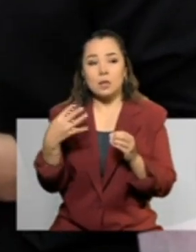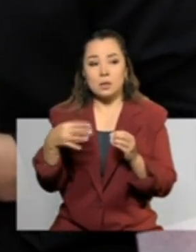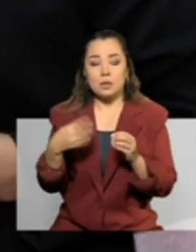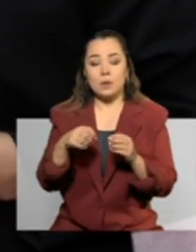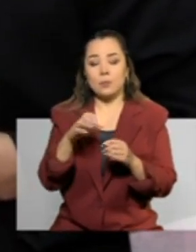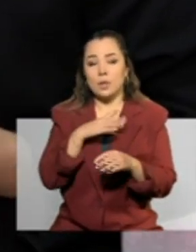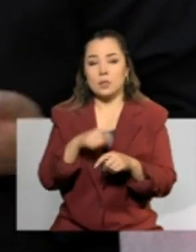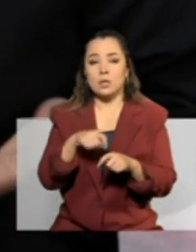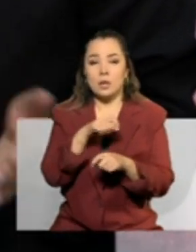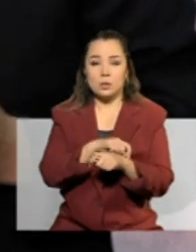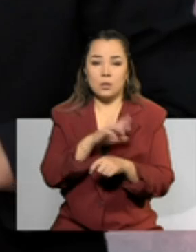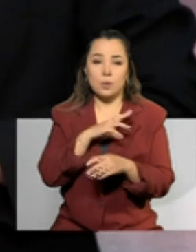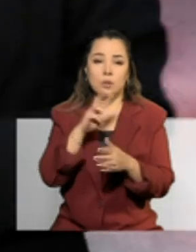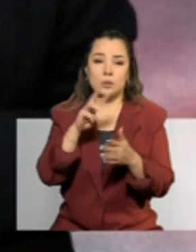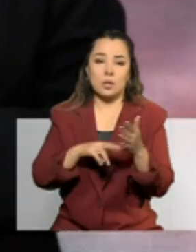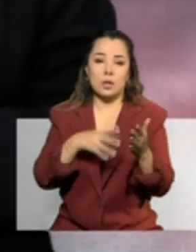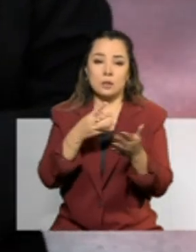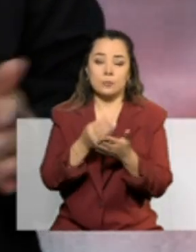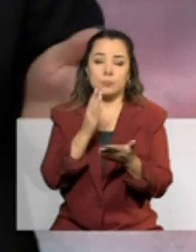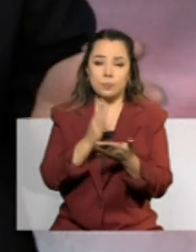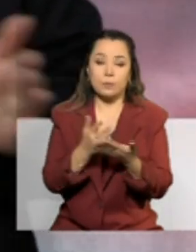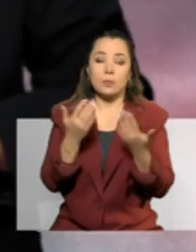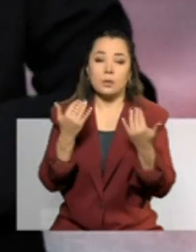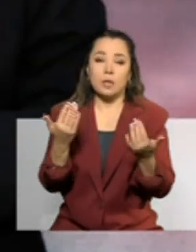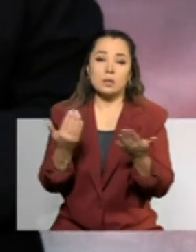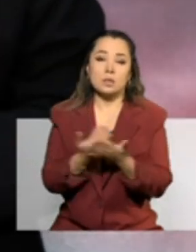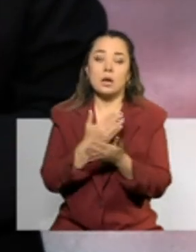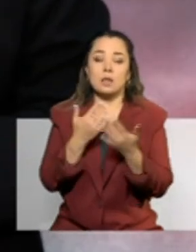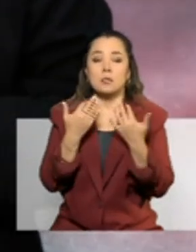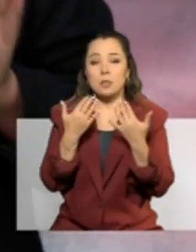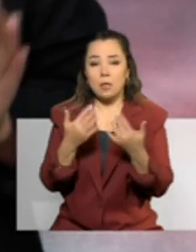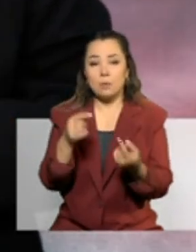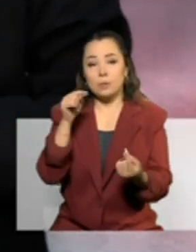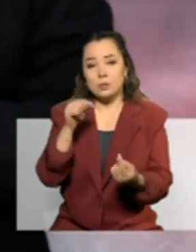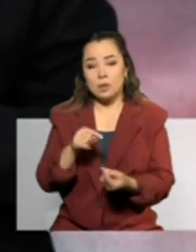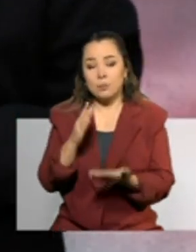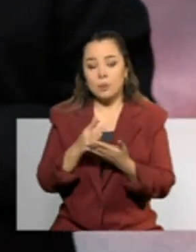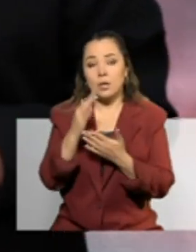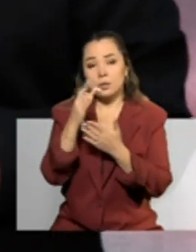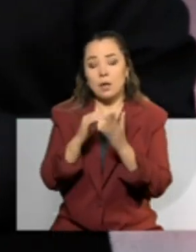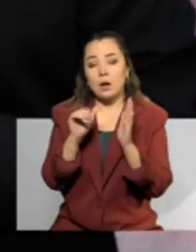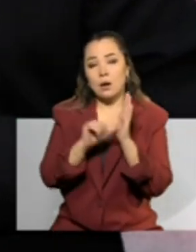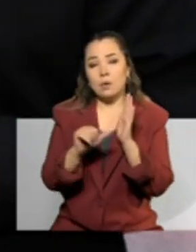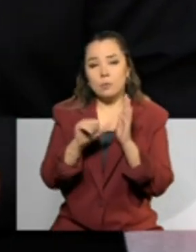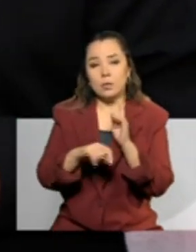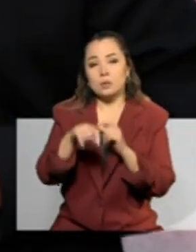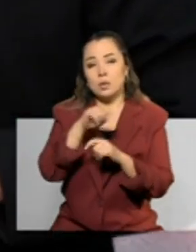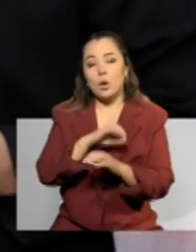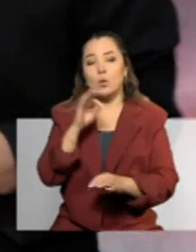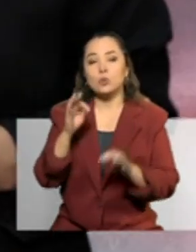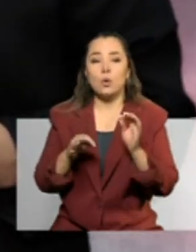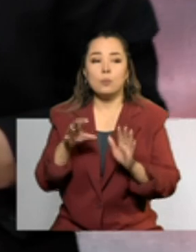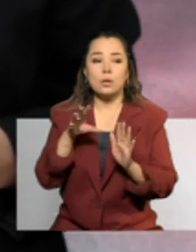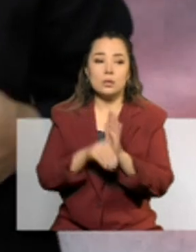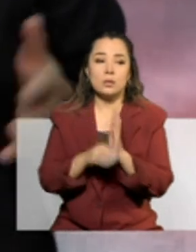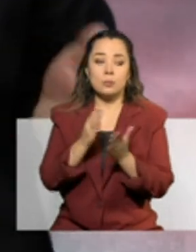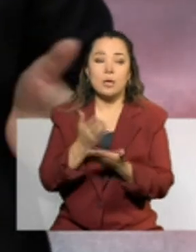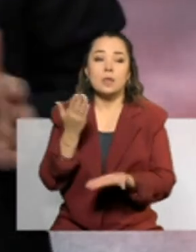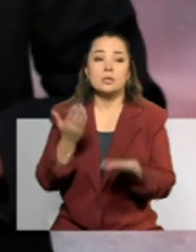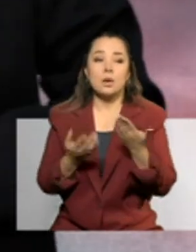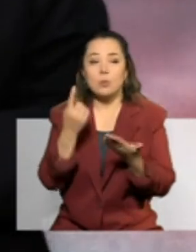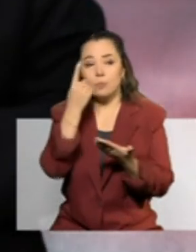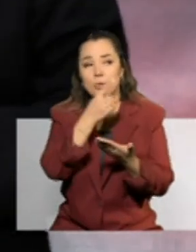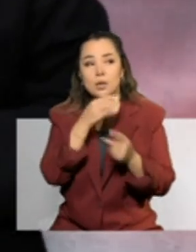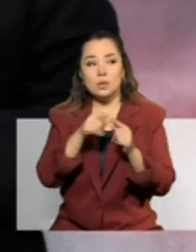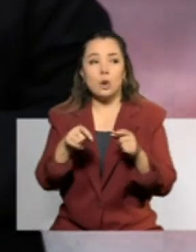шақырымнан артық асырғаны үшін айыппұл төлеп келді. Енді жаңа талапқа сәйкес бұл тізімге 60 шақырым нормасы қосылды. Егер де бір